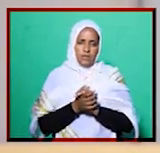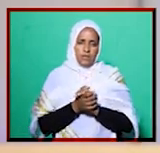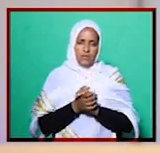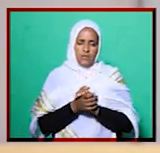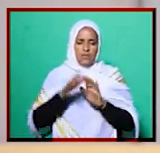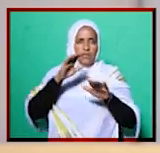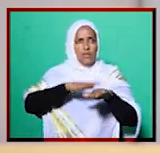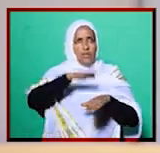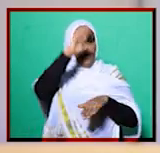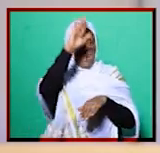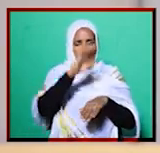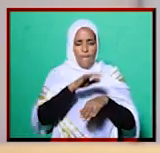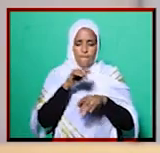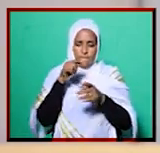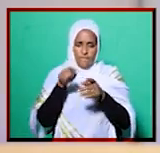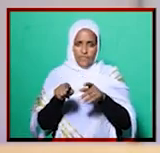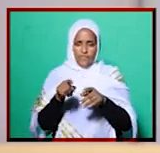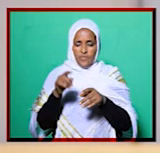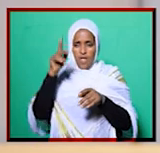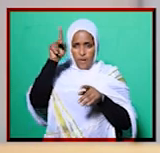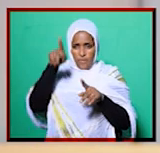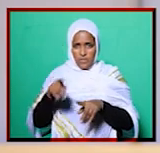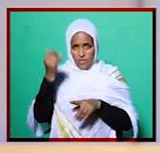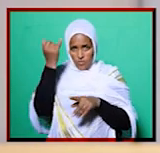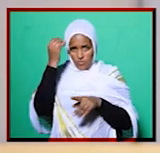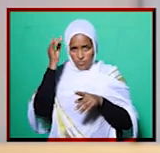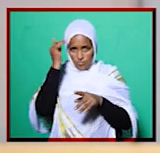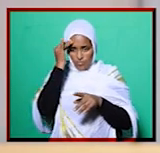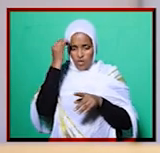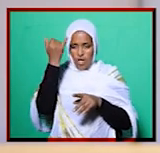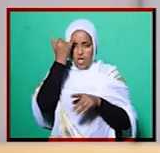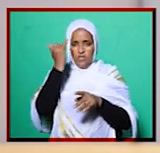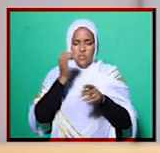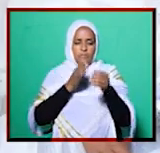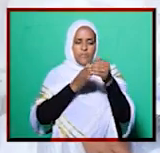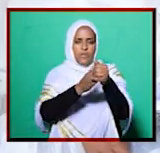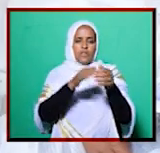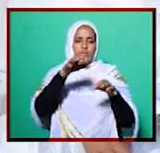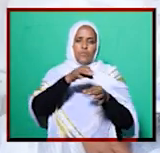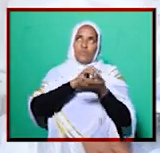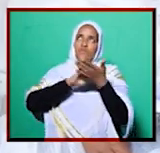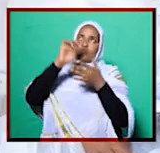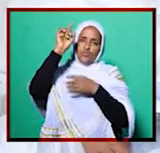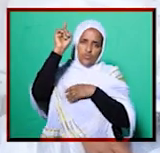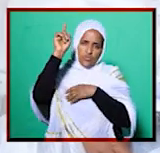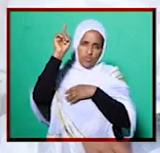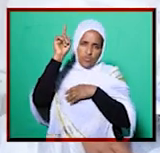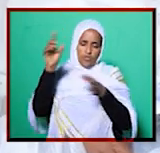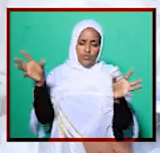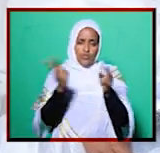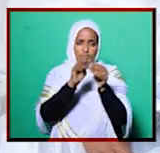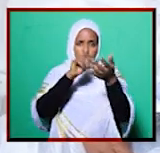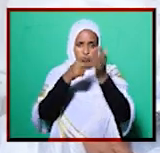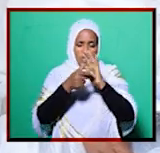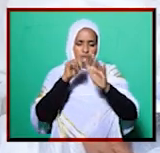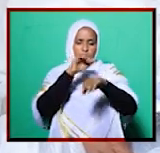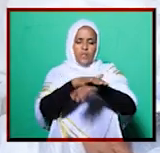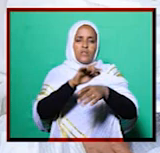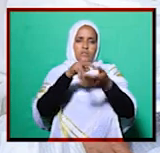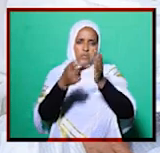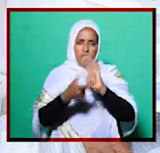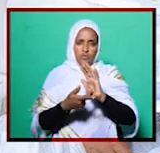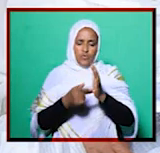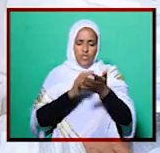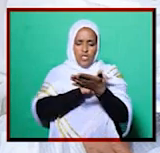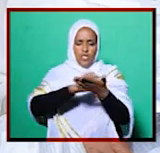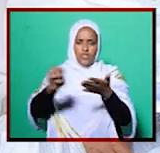መንበሩ ከላይ የፓትርያርኩ ሐሳብ ሰጪ የፓትርያርኩን መሪ መንፈስ ቅዱስ ነው። ሲኖዶስ ማለት መልእክት